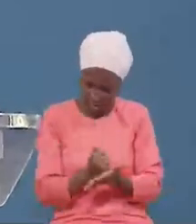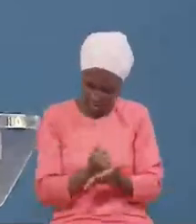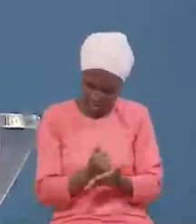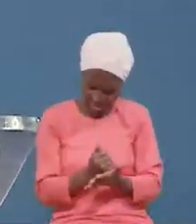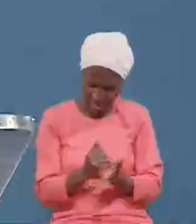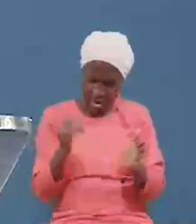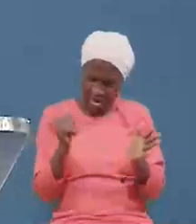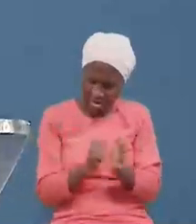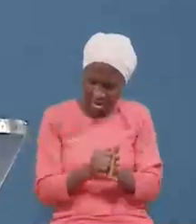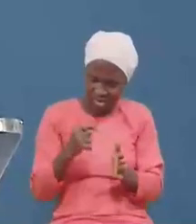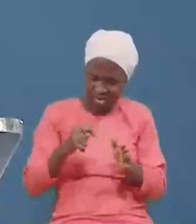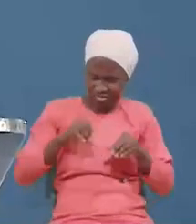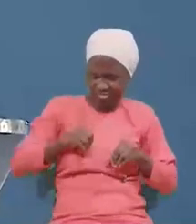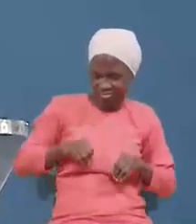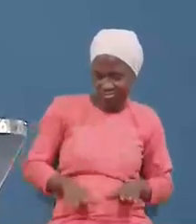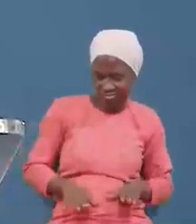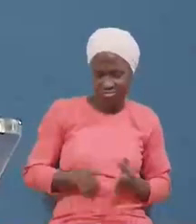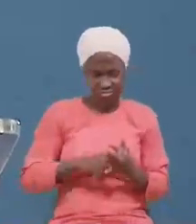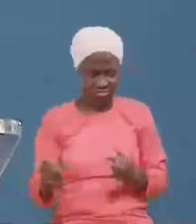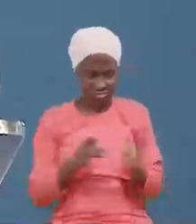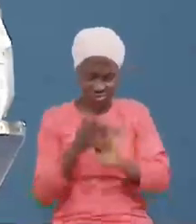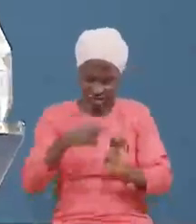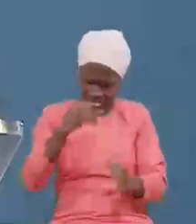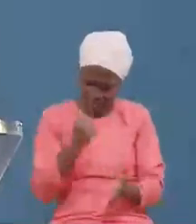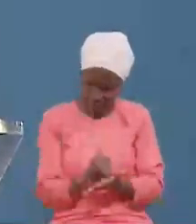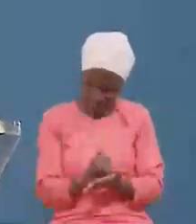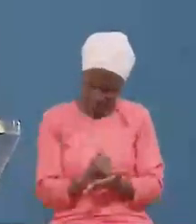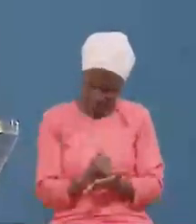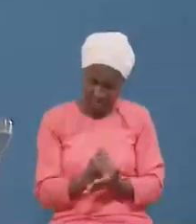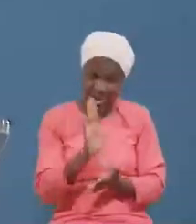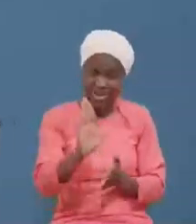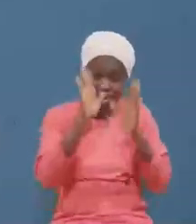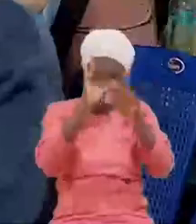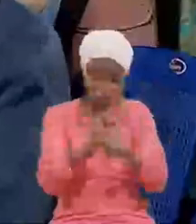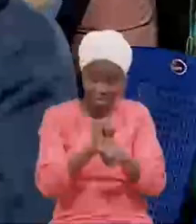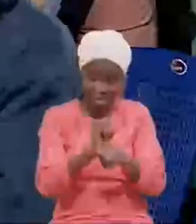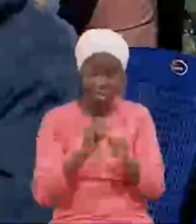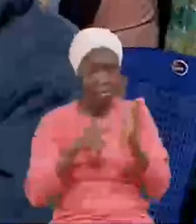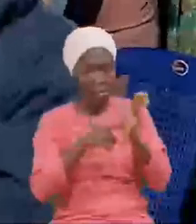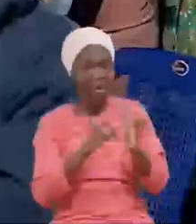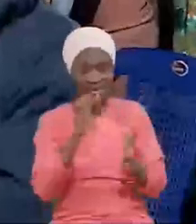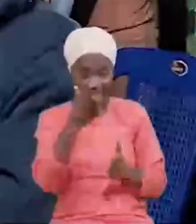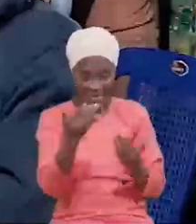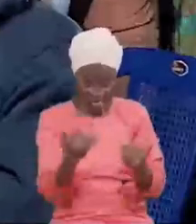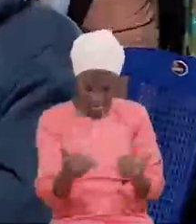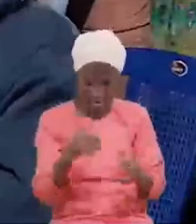que l'oppression s'en est allée. Il y a la manifestation de miracles